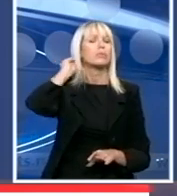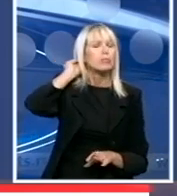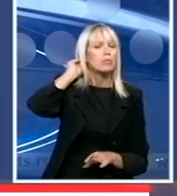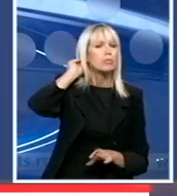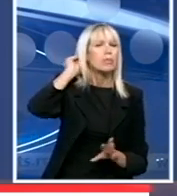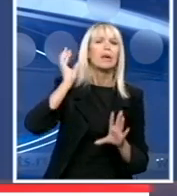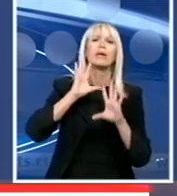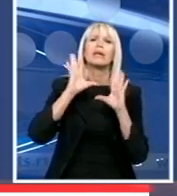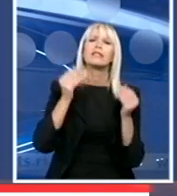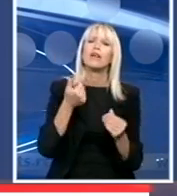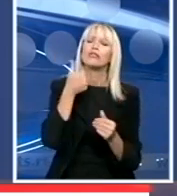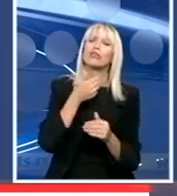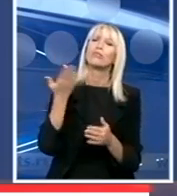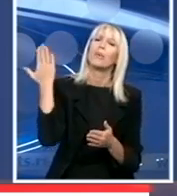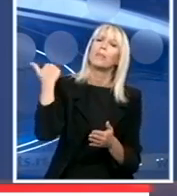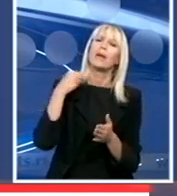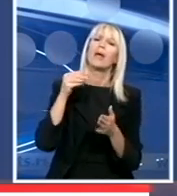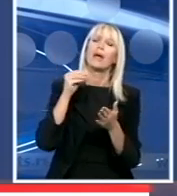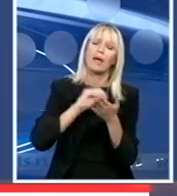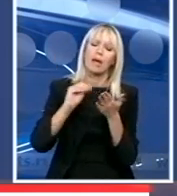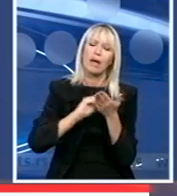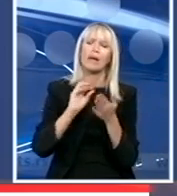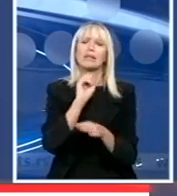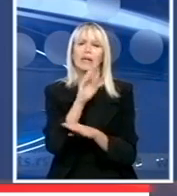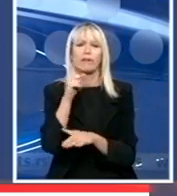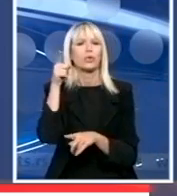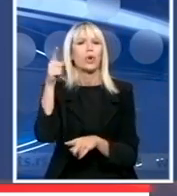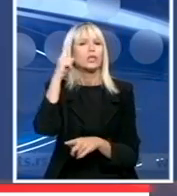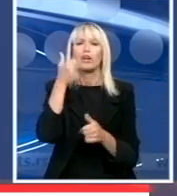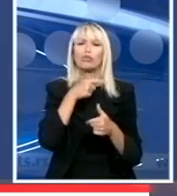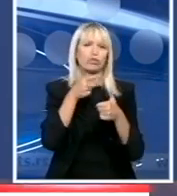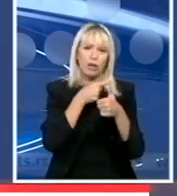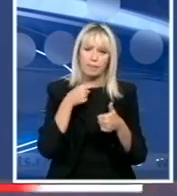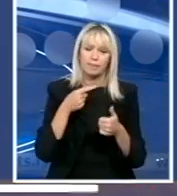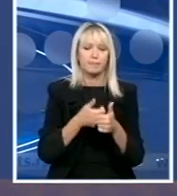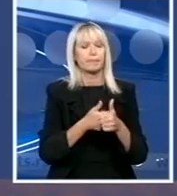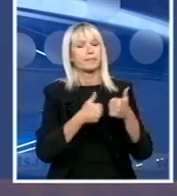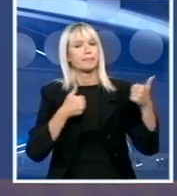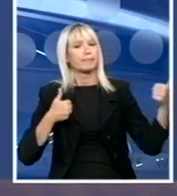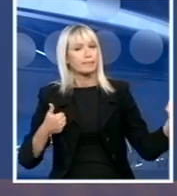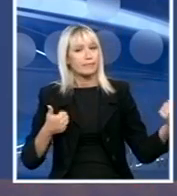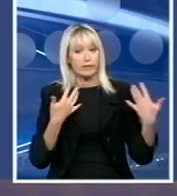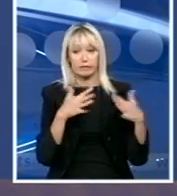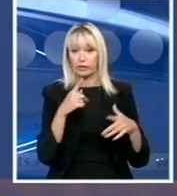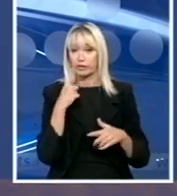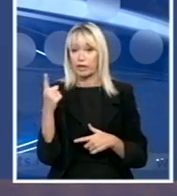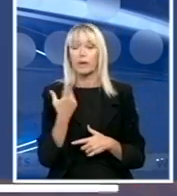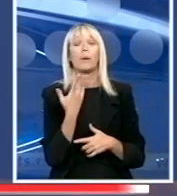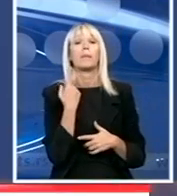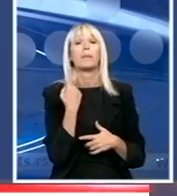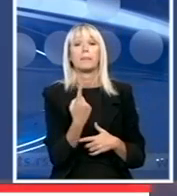koje smo prethodno napisali. Znači, udaljenost između posetilaca, kao što je već kolega rekao, treba da